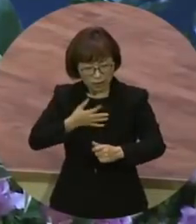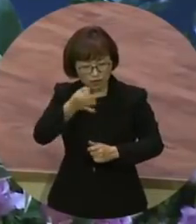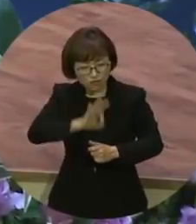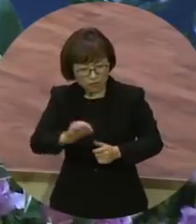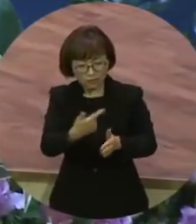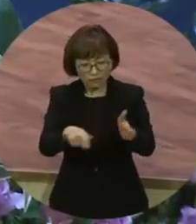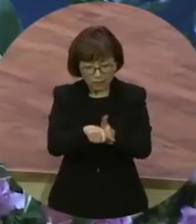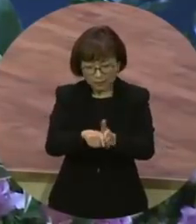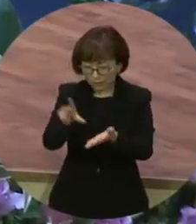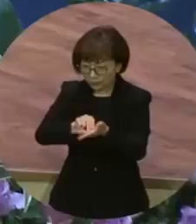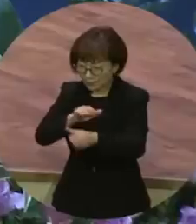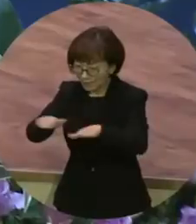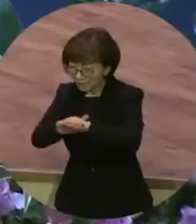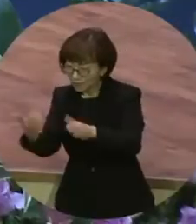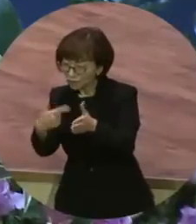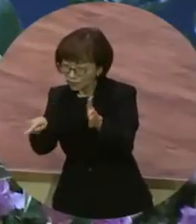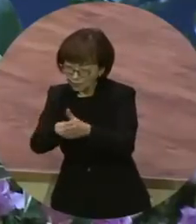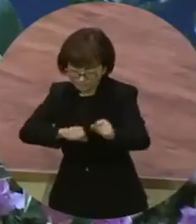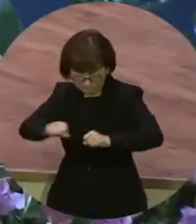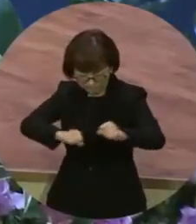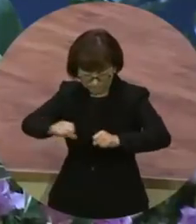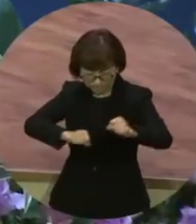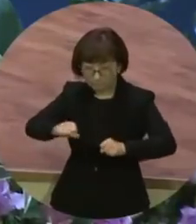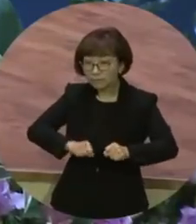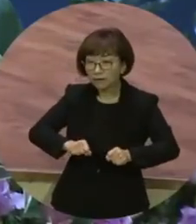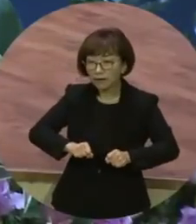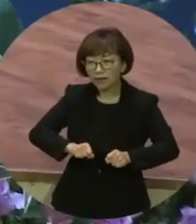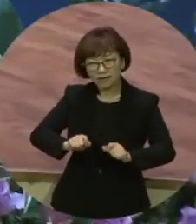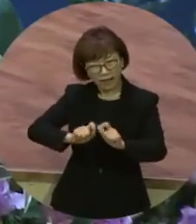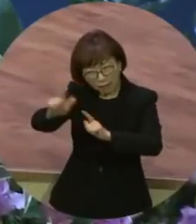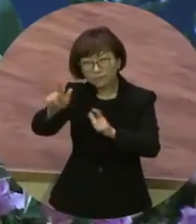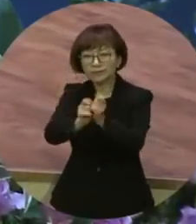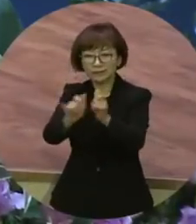중심으로 살아요. 모든 관심이 거기에 있어요.